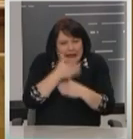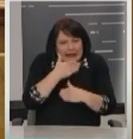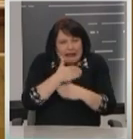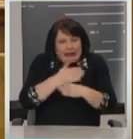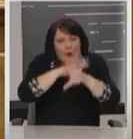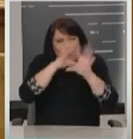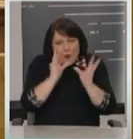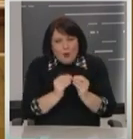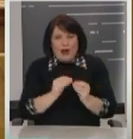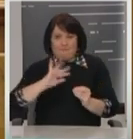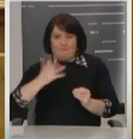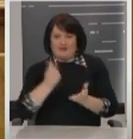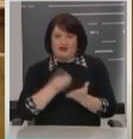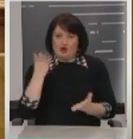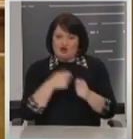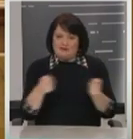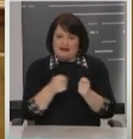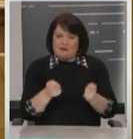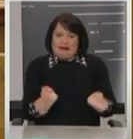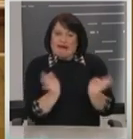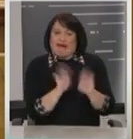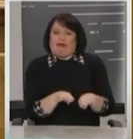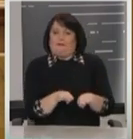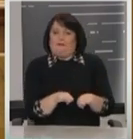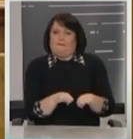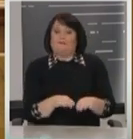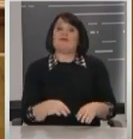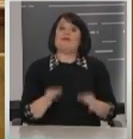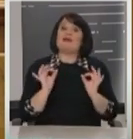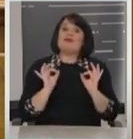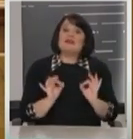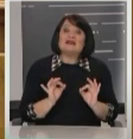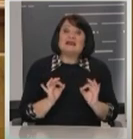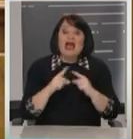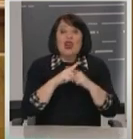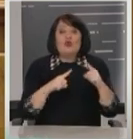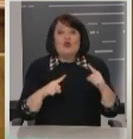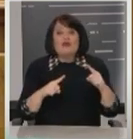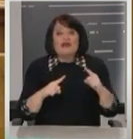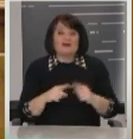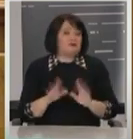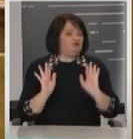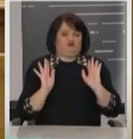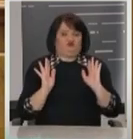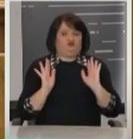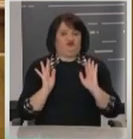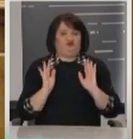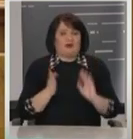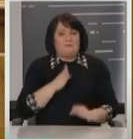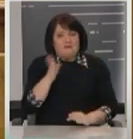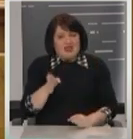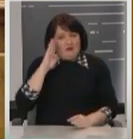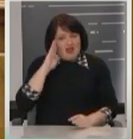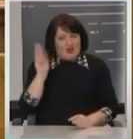όλα τα μέτρα της πέμπτης αξιολόγησης. Βεβαίως, τον κύριο Χαρδούβελη σας τον έστειλαν πίσω, όπως πήγε στην